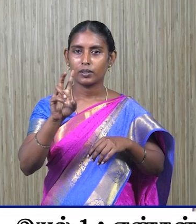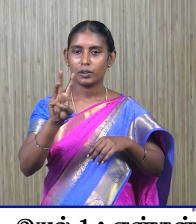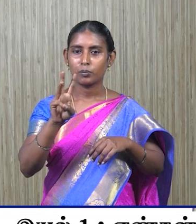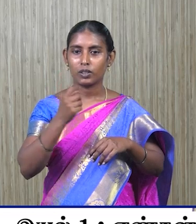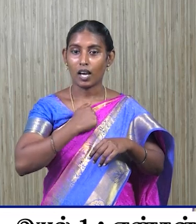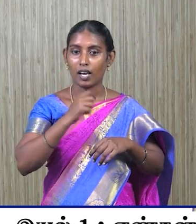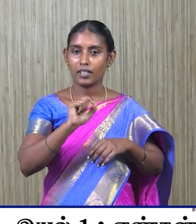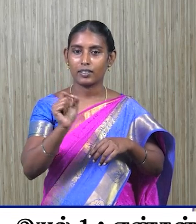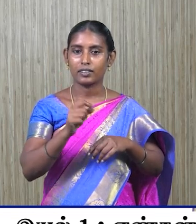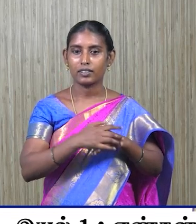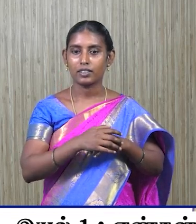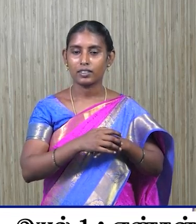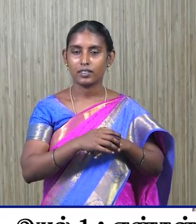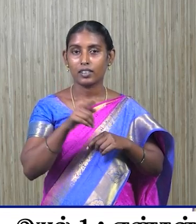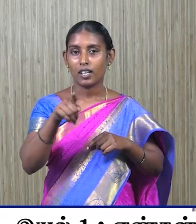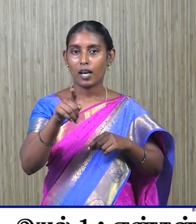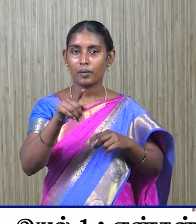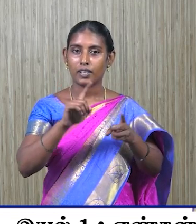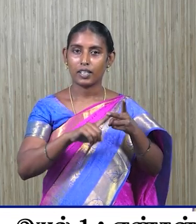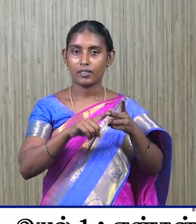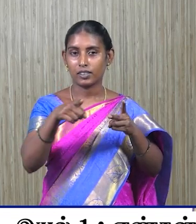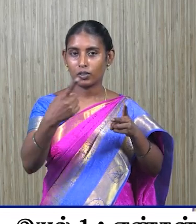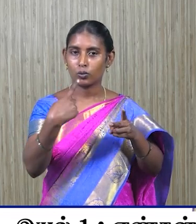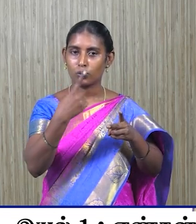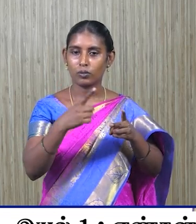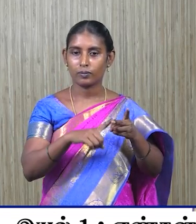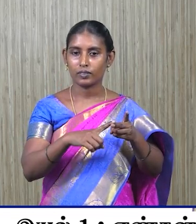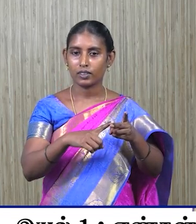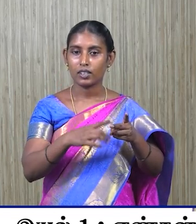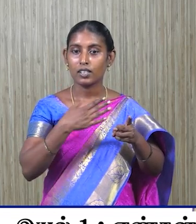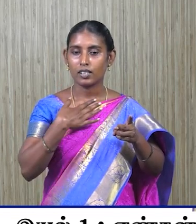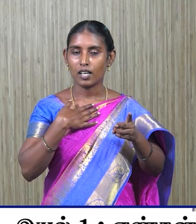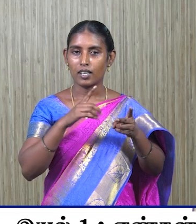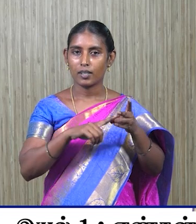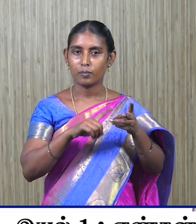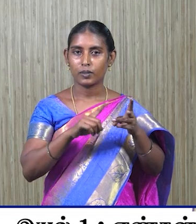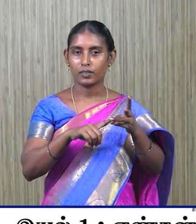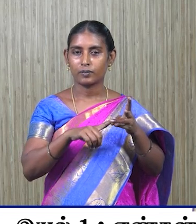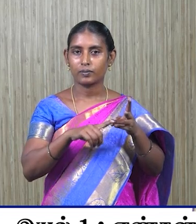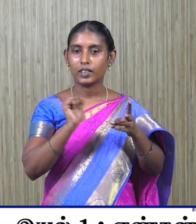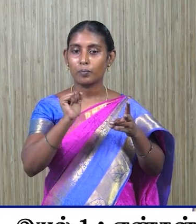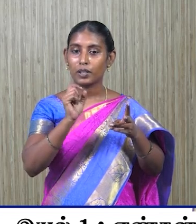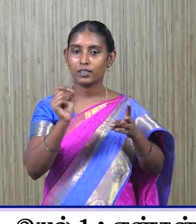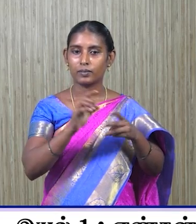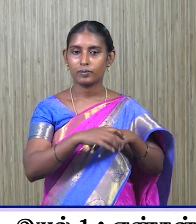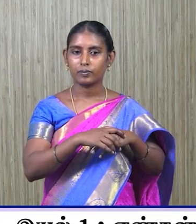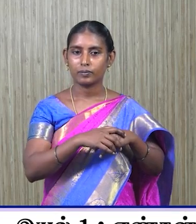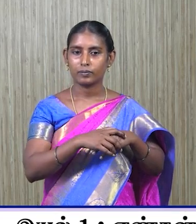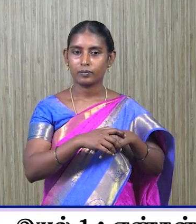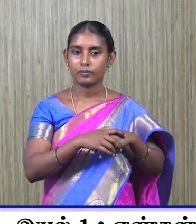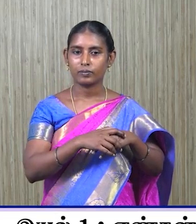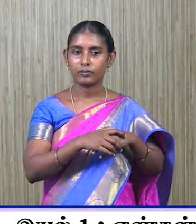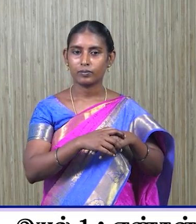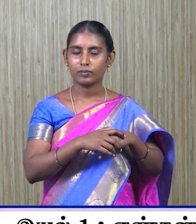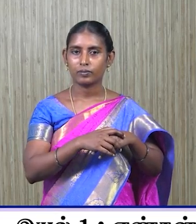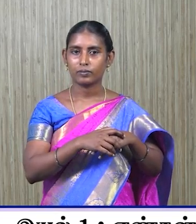எண், 53 என்பது நீங்கள் கூறிய எண். அடுத்து இப்பொழுது நான் ஒரு எண்ணை எழுத வேண்டும். அந்த எண்ணை எப்படி எழுத வேண்டும்? நீங்கள் கூறிய